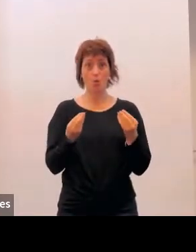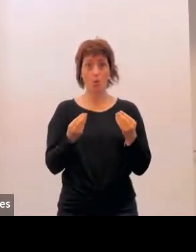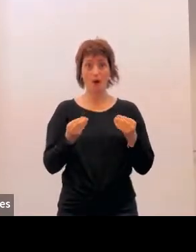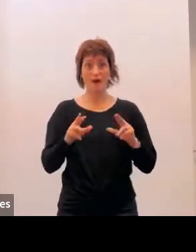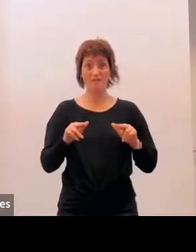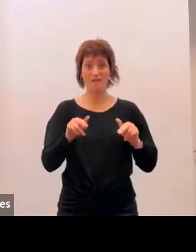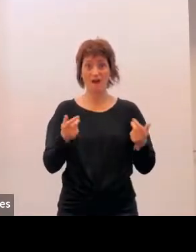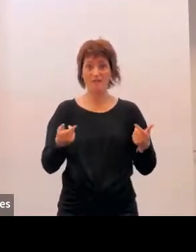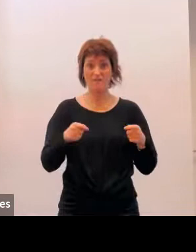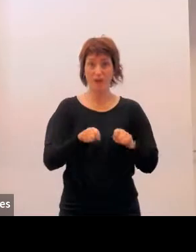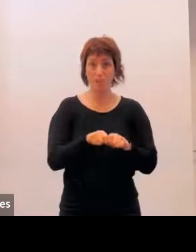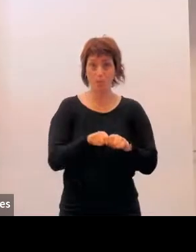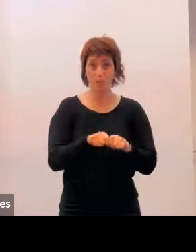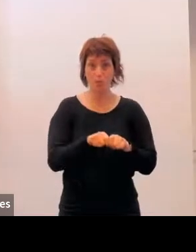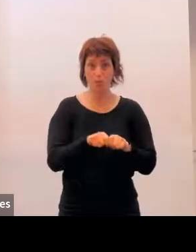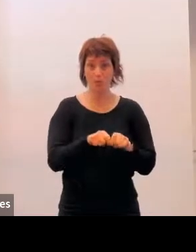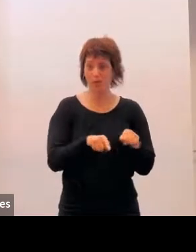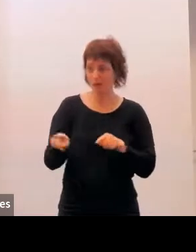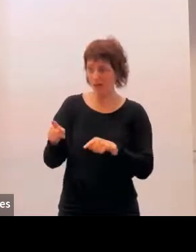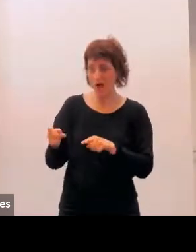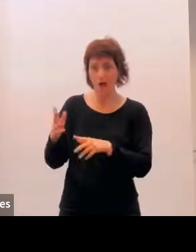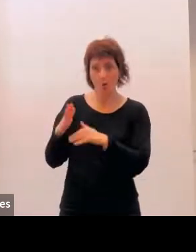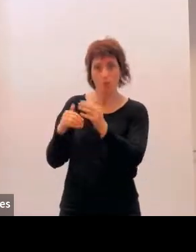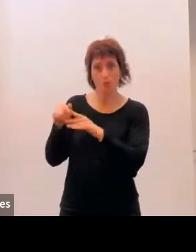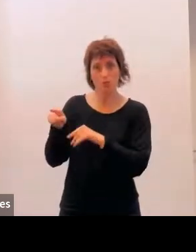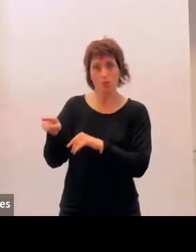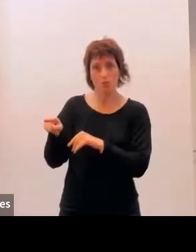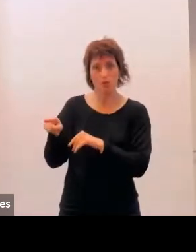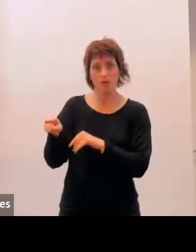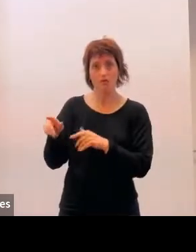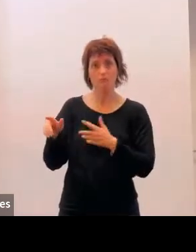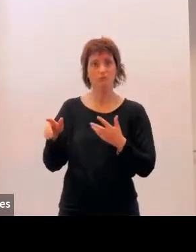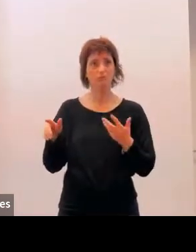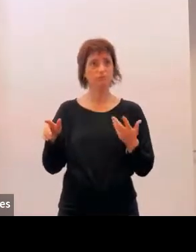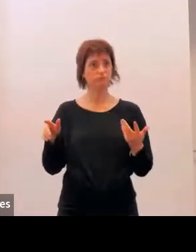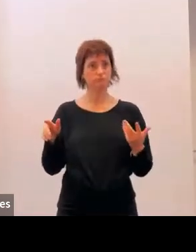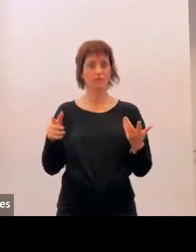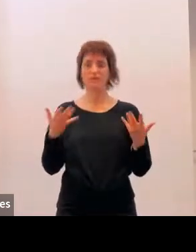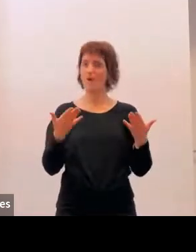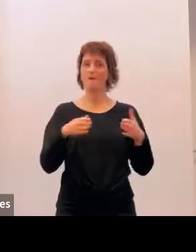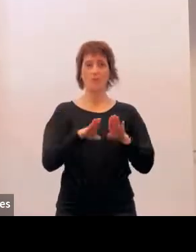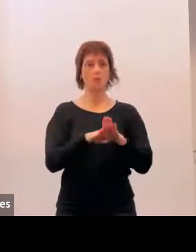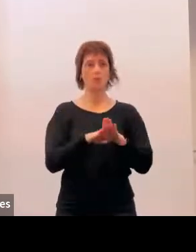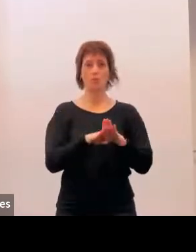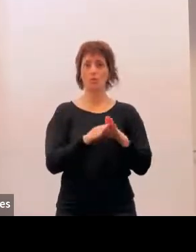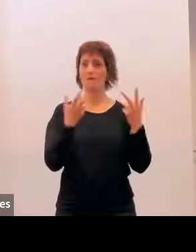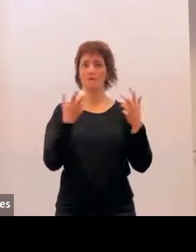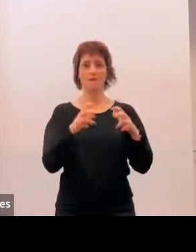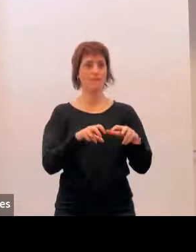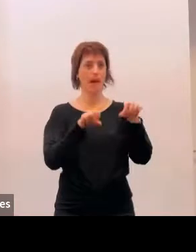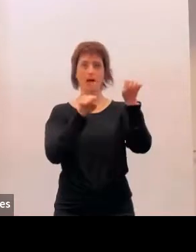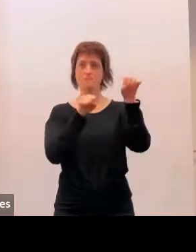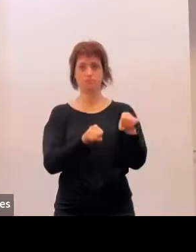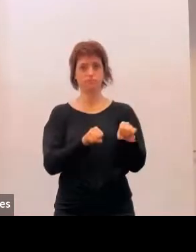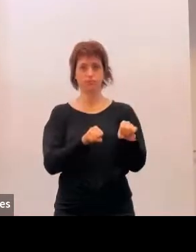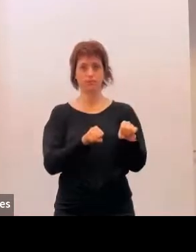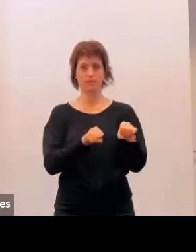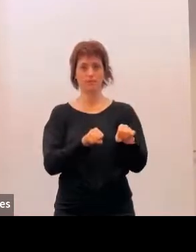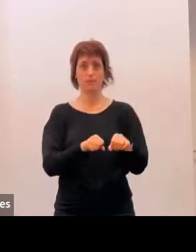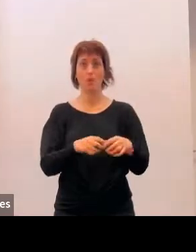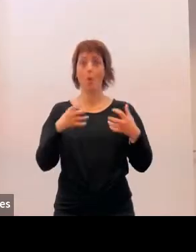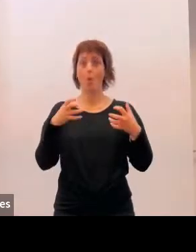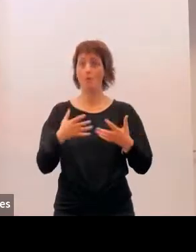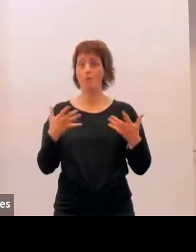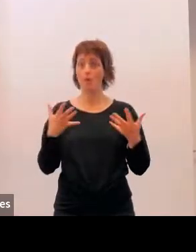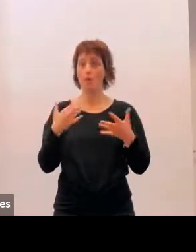fermeture annoncée. Ce que nous ne réaliserons évidemment pas, puisque nous voulons que sur le